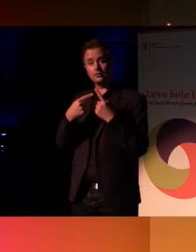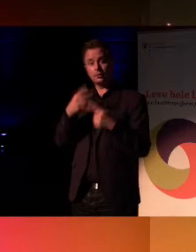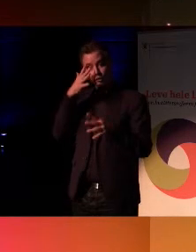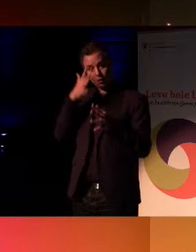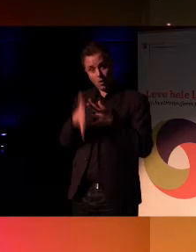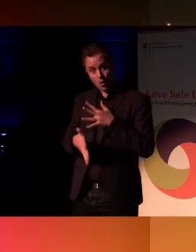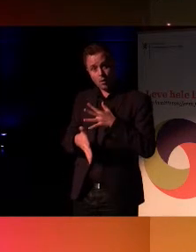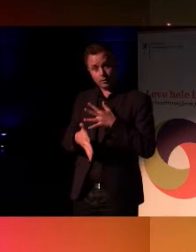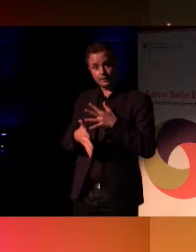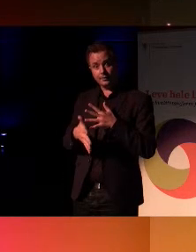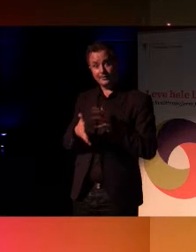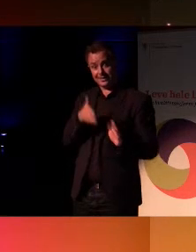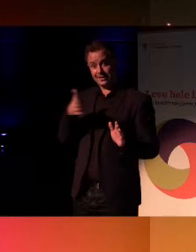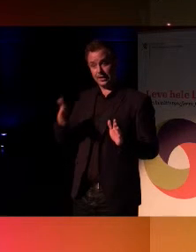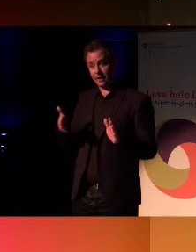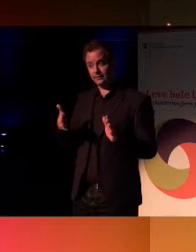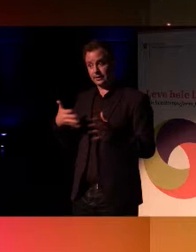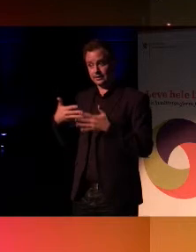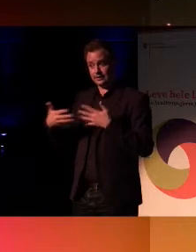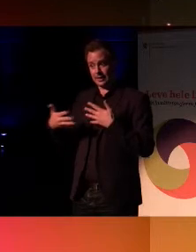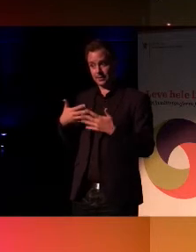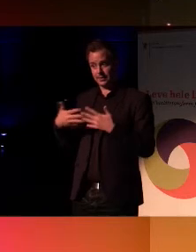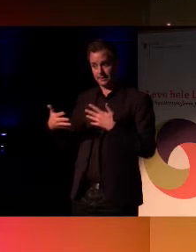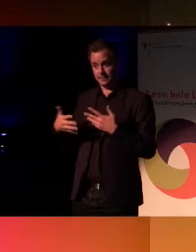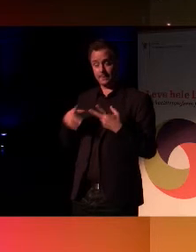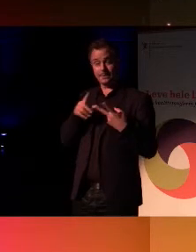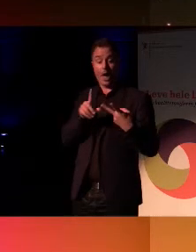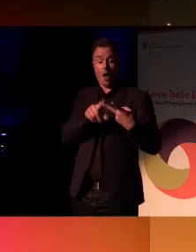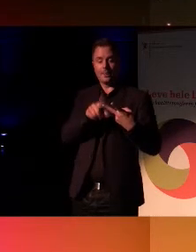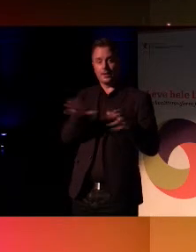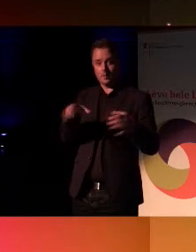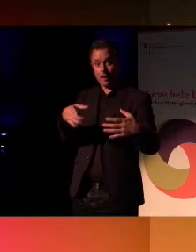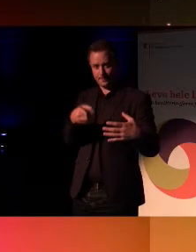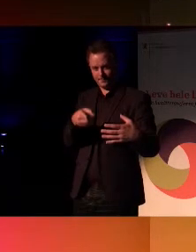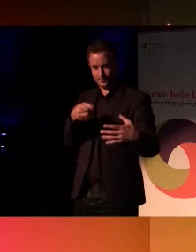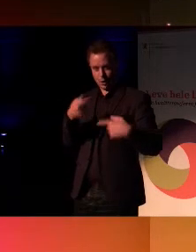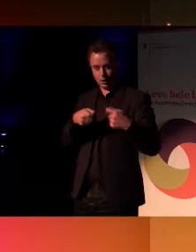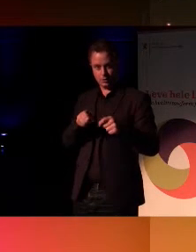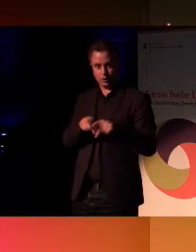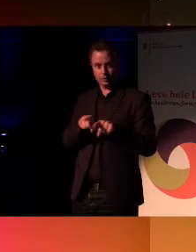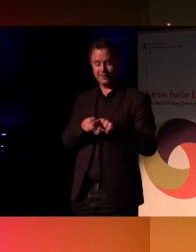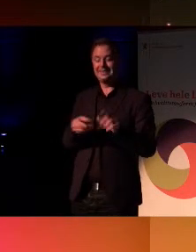i tillegg til terapien, for å sikre progresjon og motivasjon og støtte.